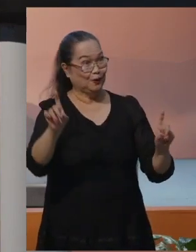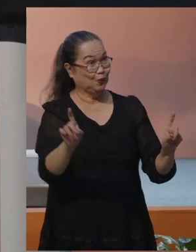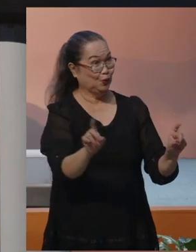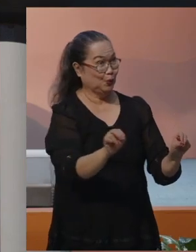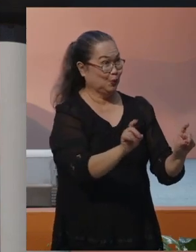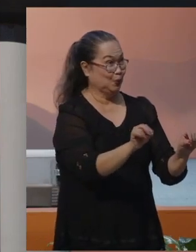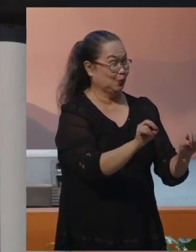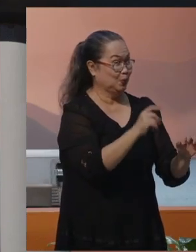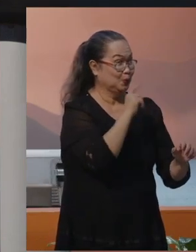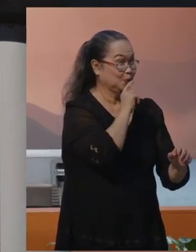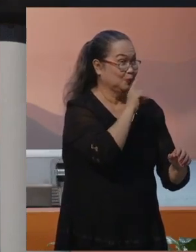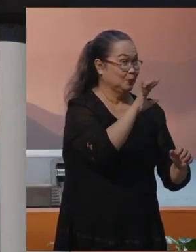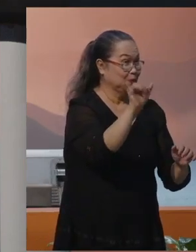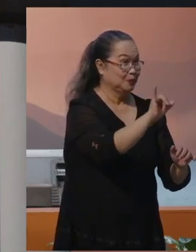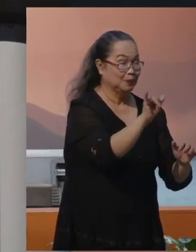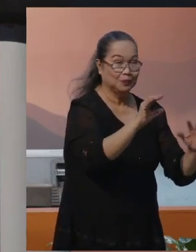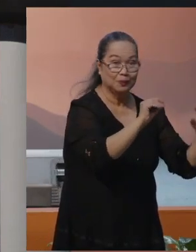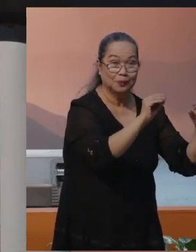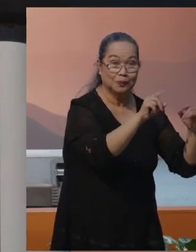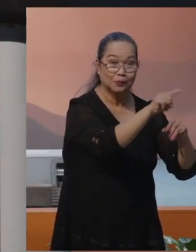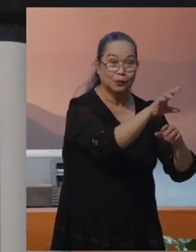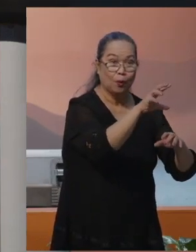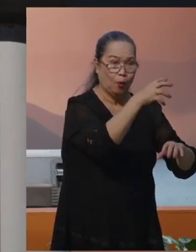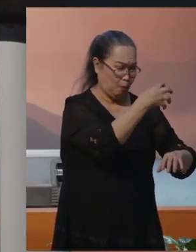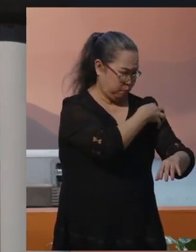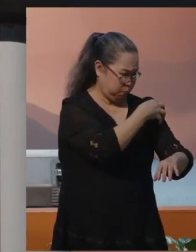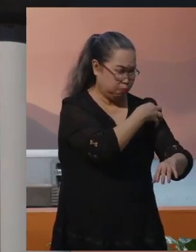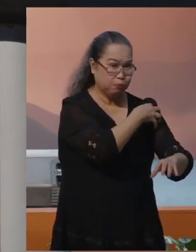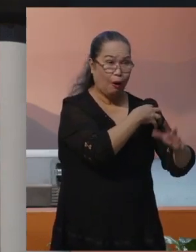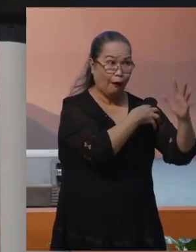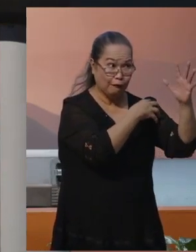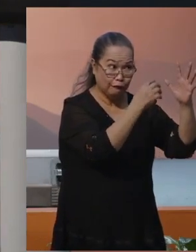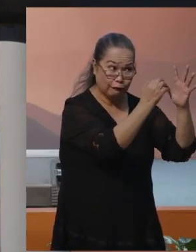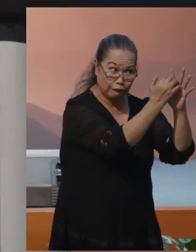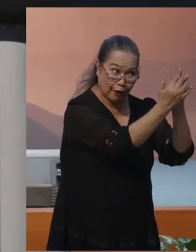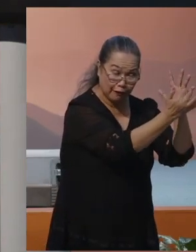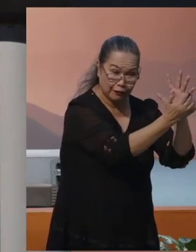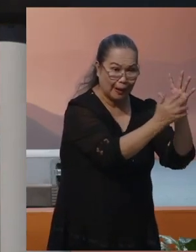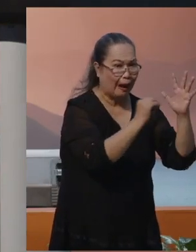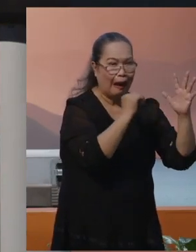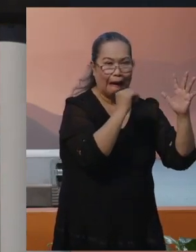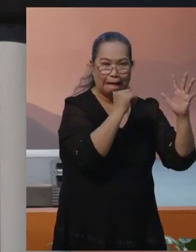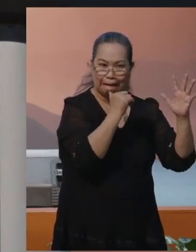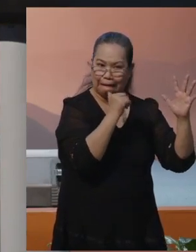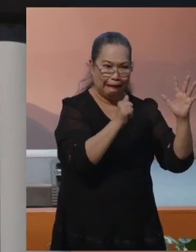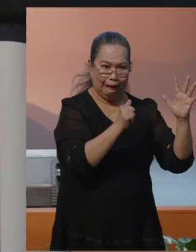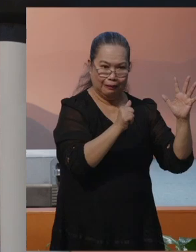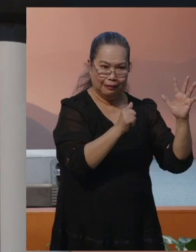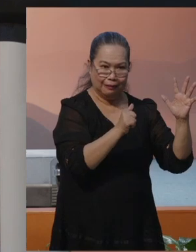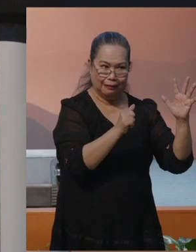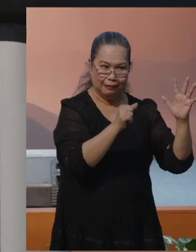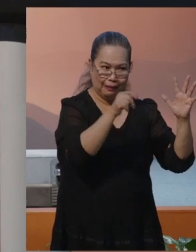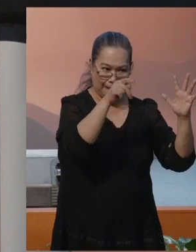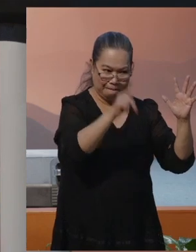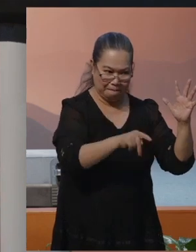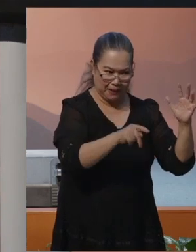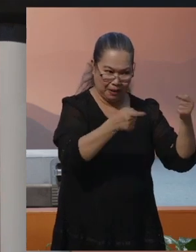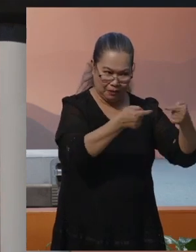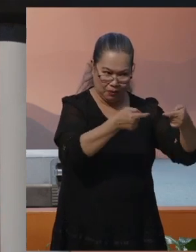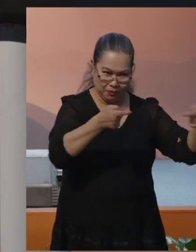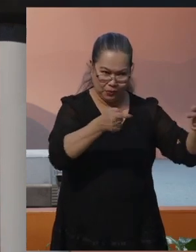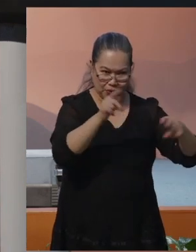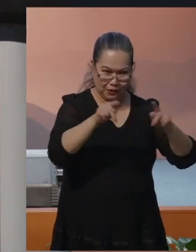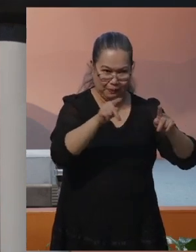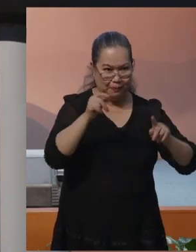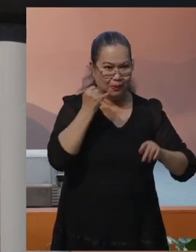sa pagtalo at pagpuksa ng mga puwersa ng 5 hari, not a man moved his tongue against any of the